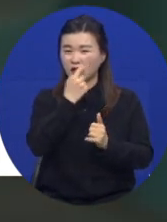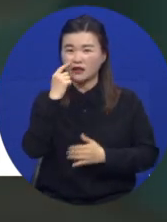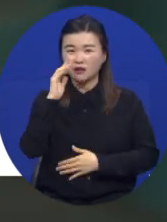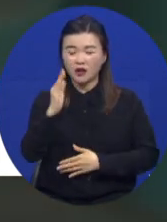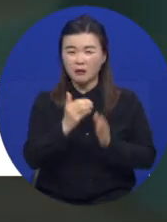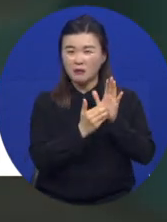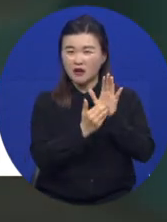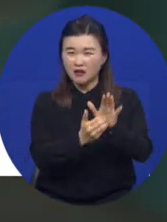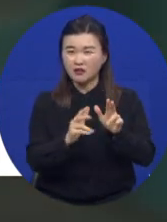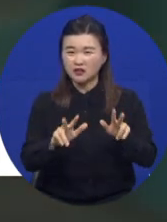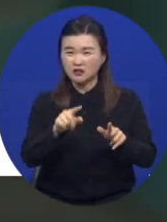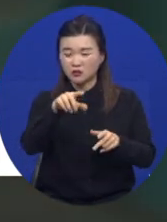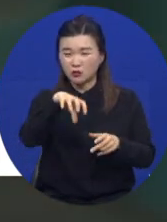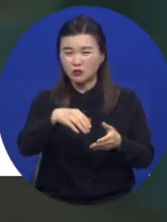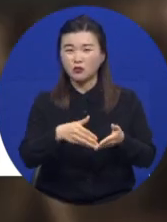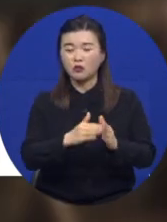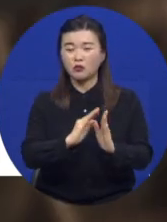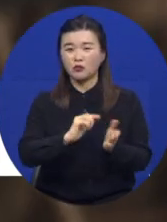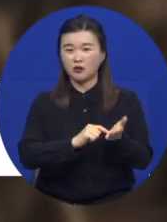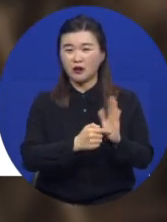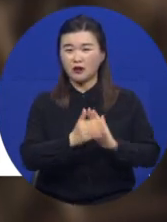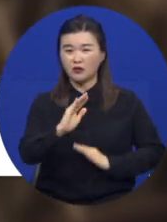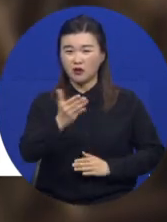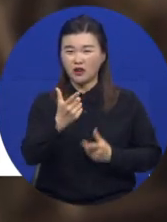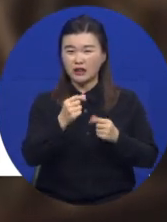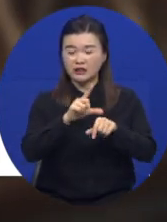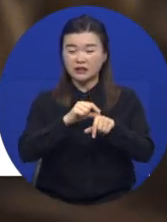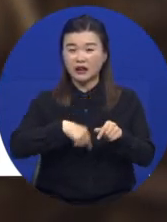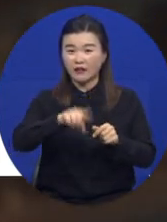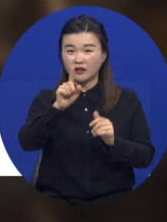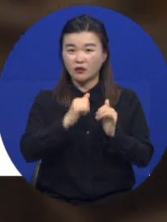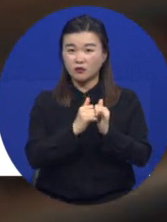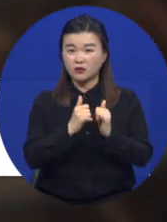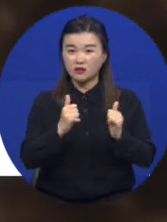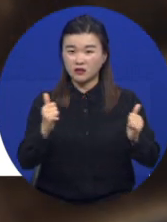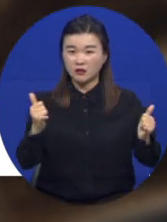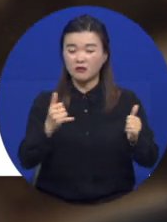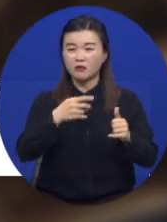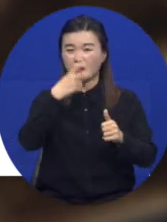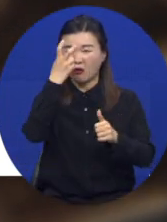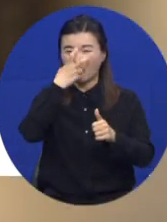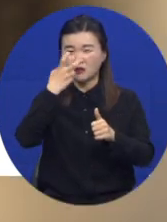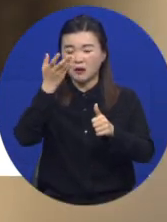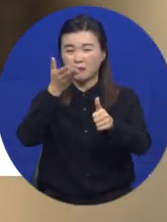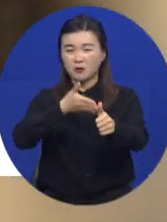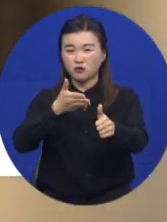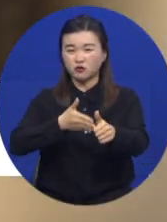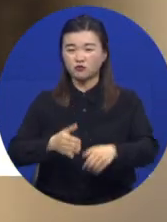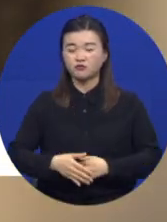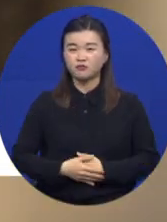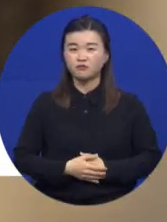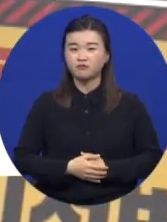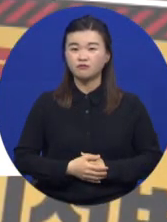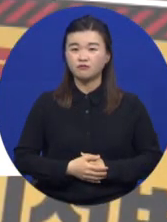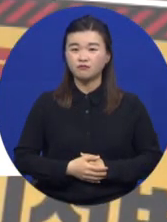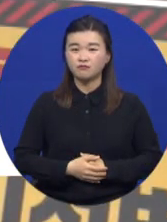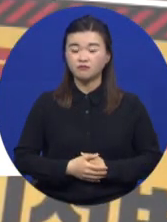방역당국이 해당 시설을 공개하고 같은 시간 방문 이력 자들에게 검사를 받으라 고 당부했습니다